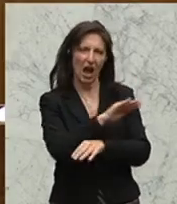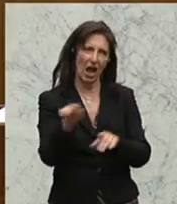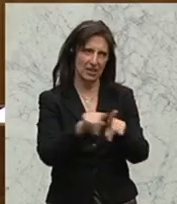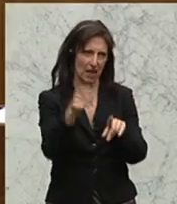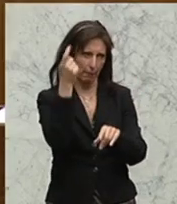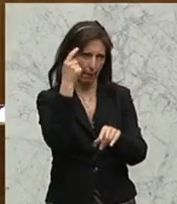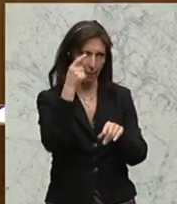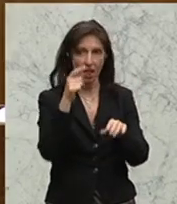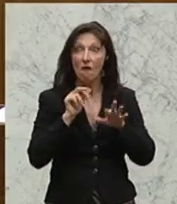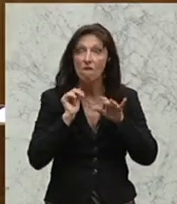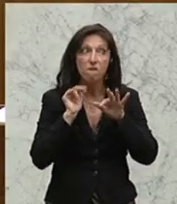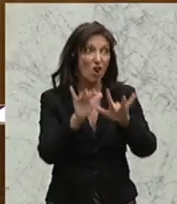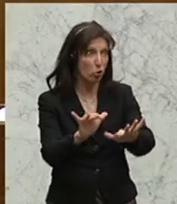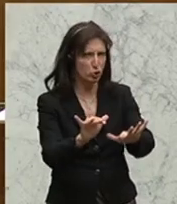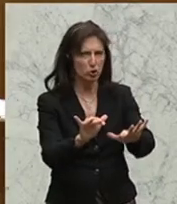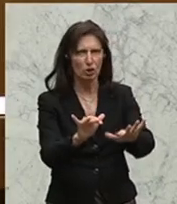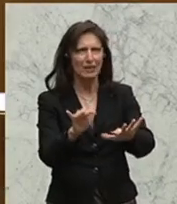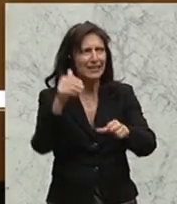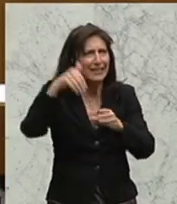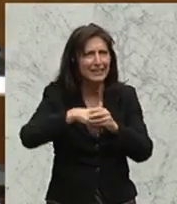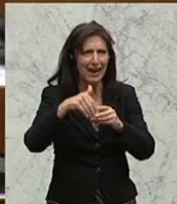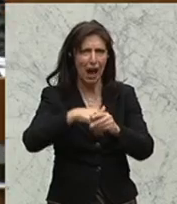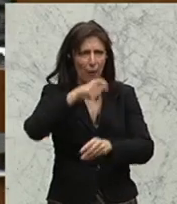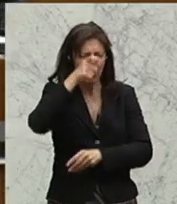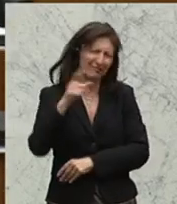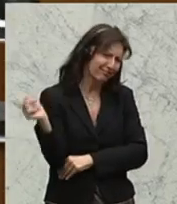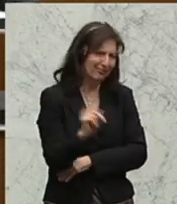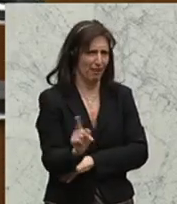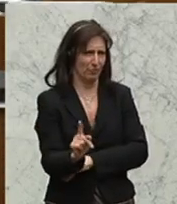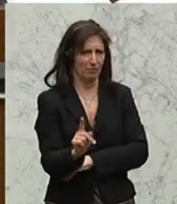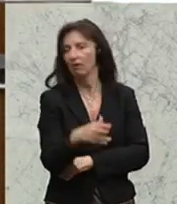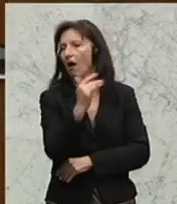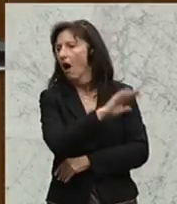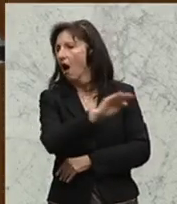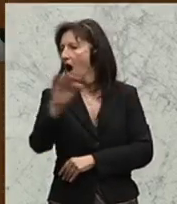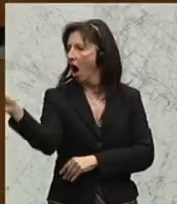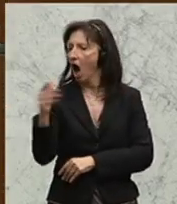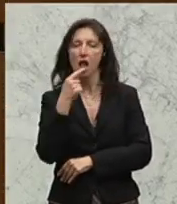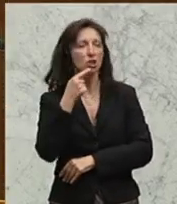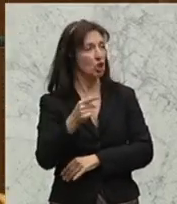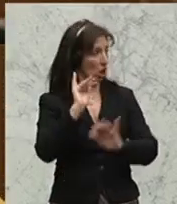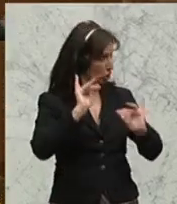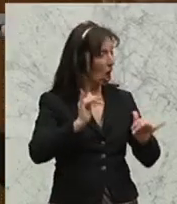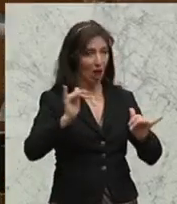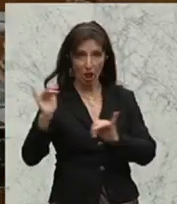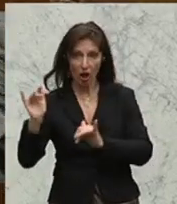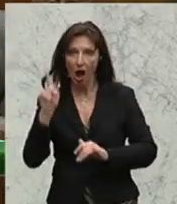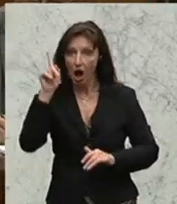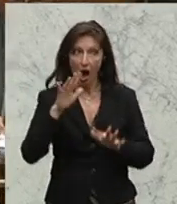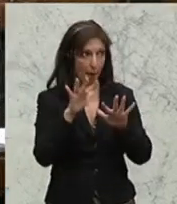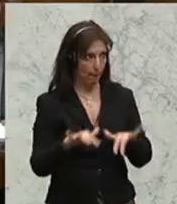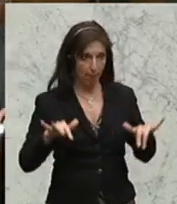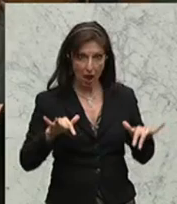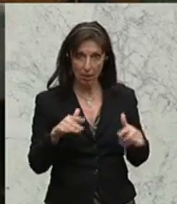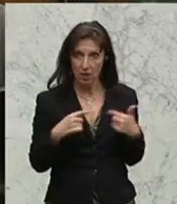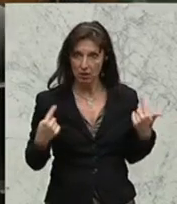und insbesondere auch in den Flüssen nichts verloren hat. Den nehmen auch alle hier immer wieder in den Mund. Das ist schön. Nur als Parlamentarier